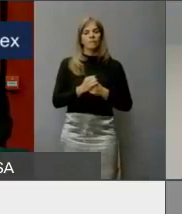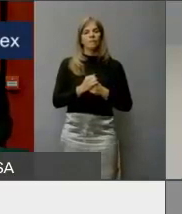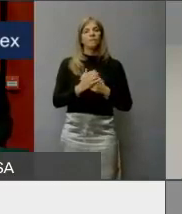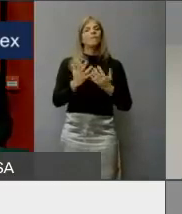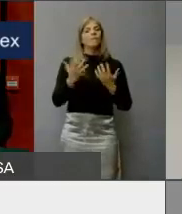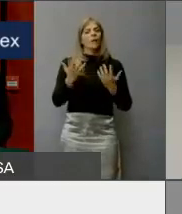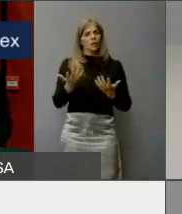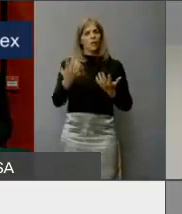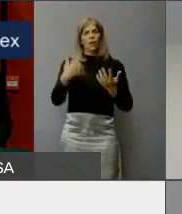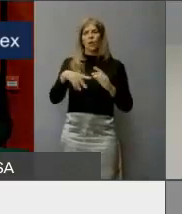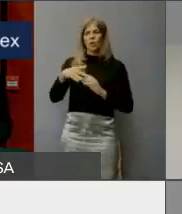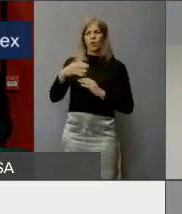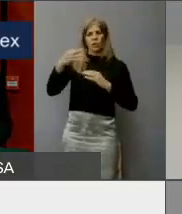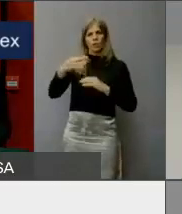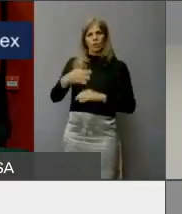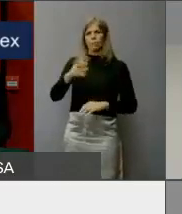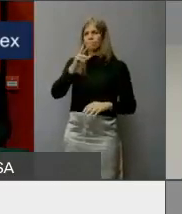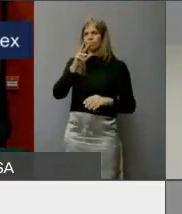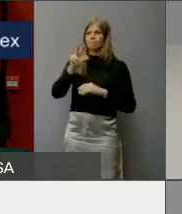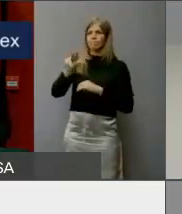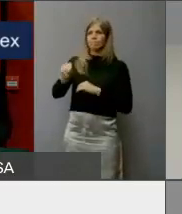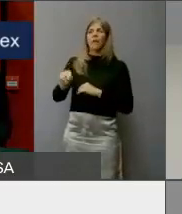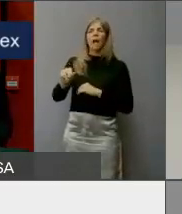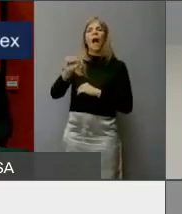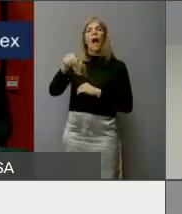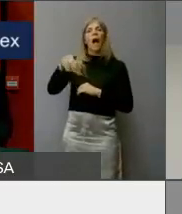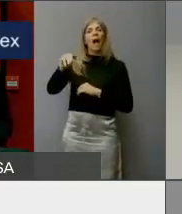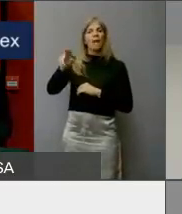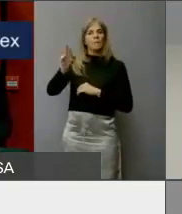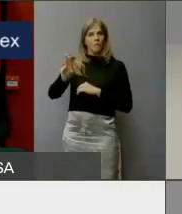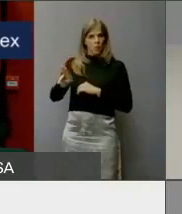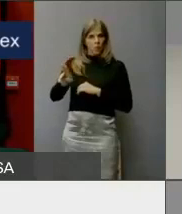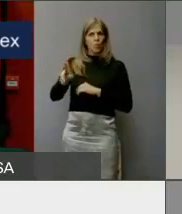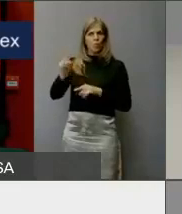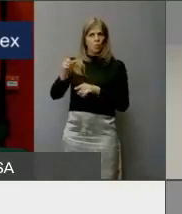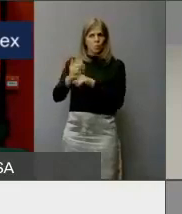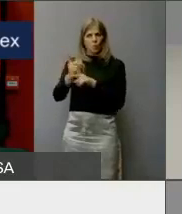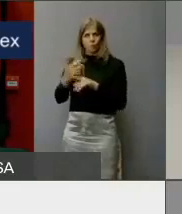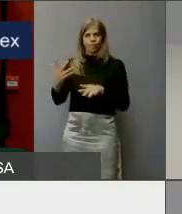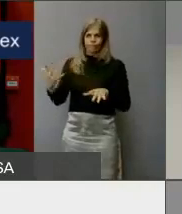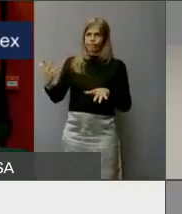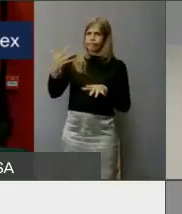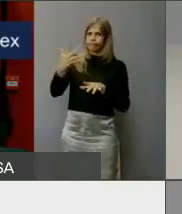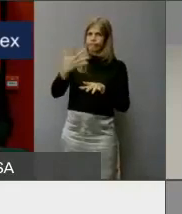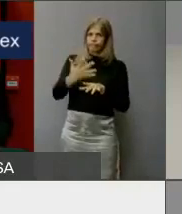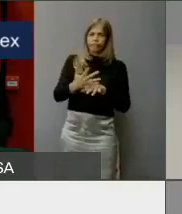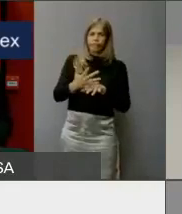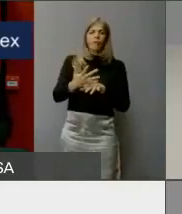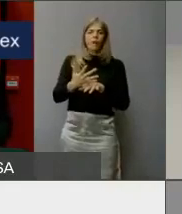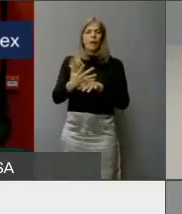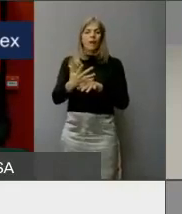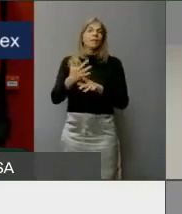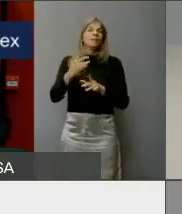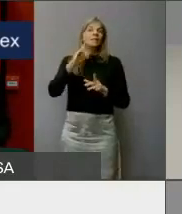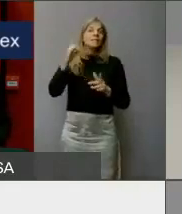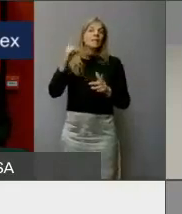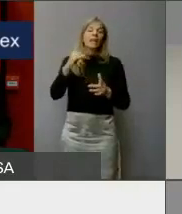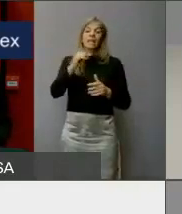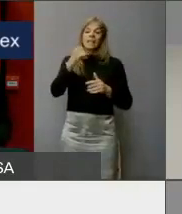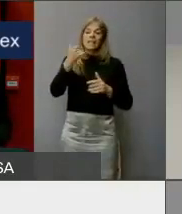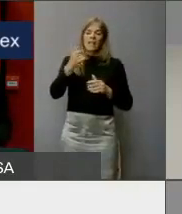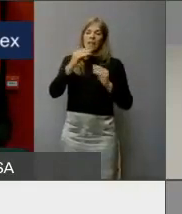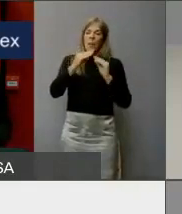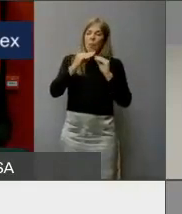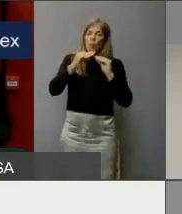amiu di intervenire nel momento in cui si ci sia la necessità di rimuovere questo questo